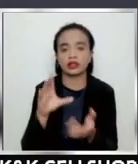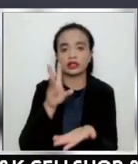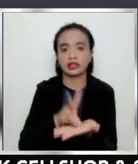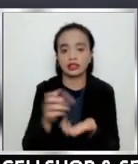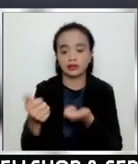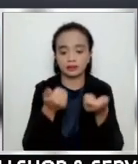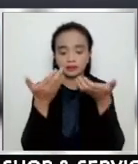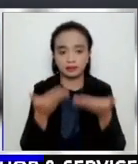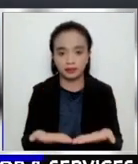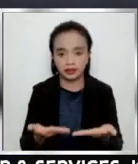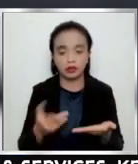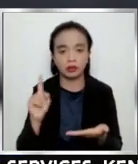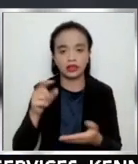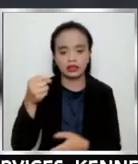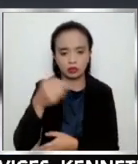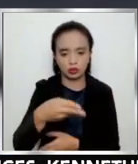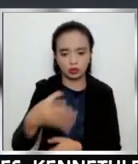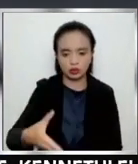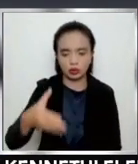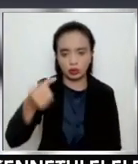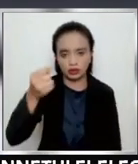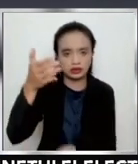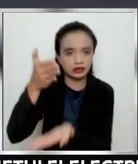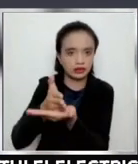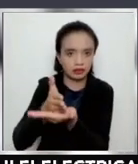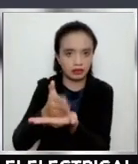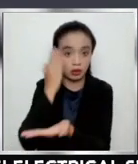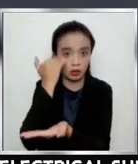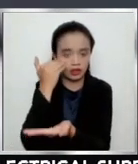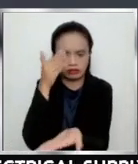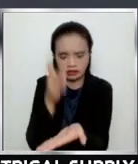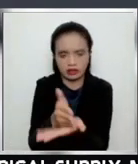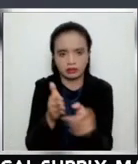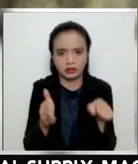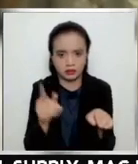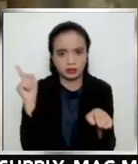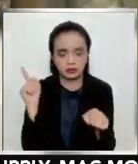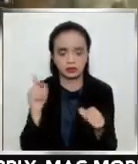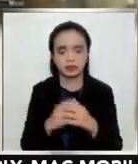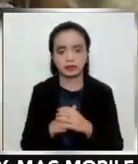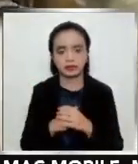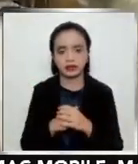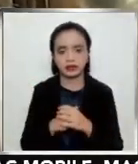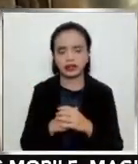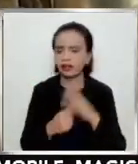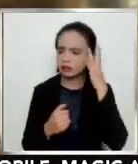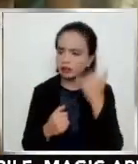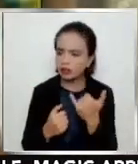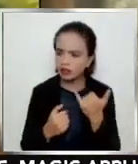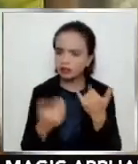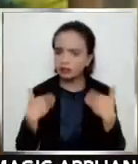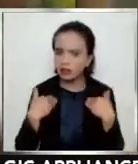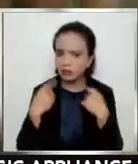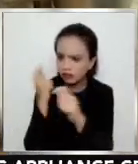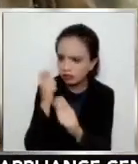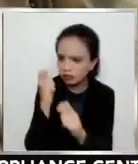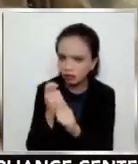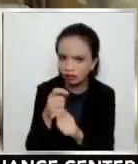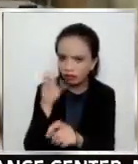Cease and Desist Order para ipatigil ang operasyon. Bakit po meron pong mga truck dyan na mga